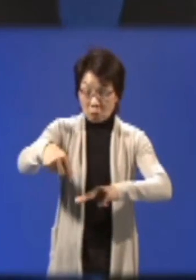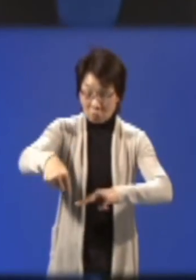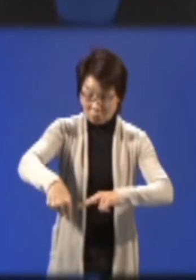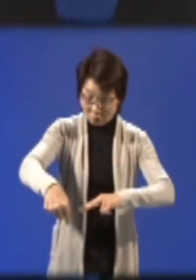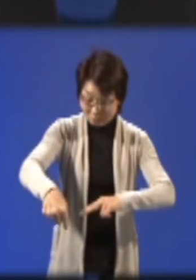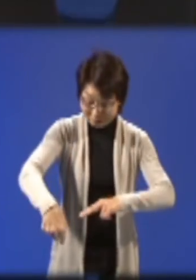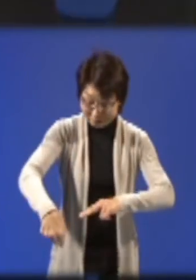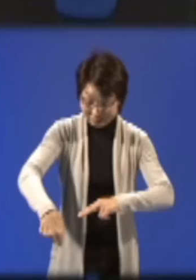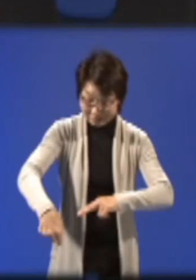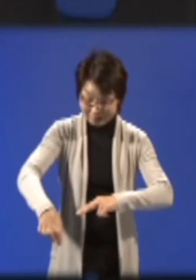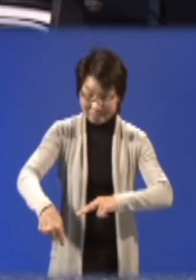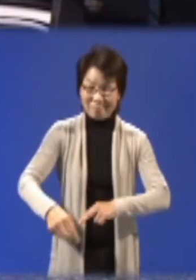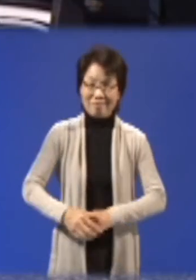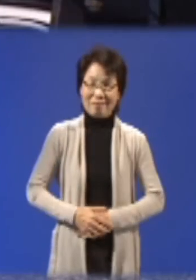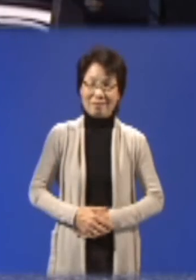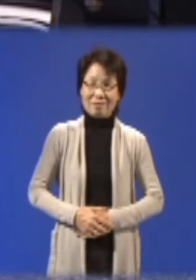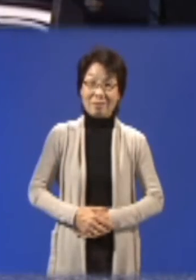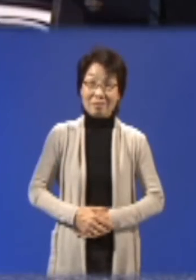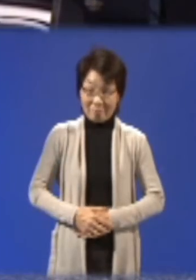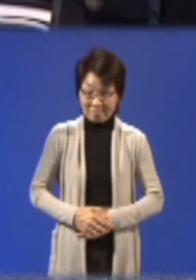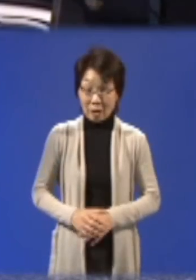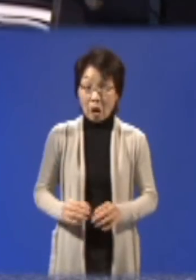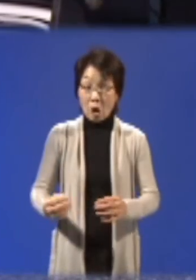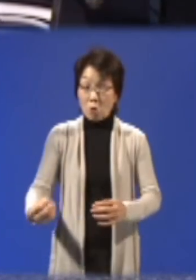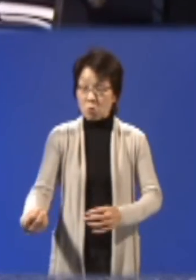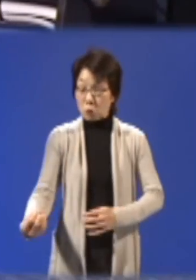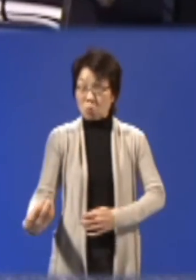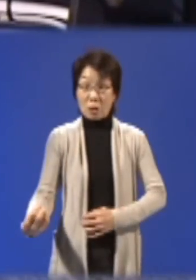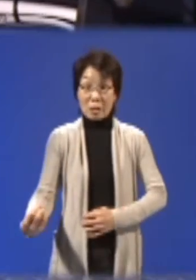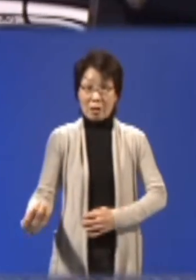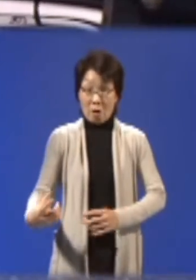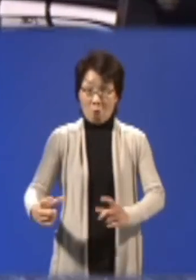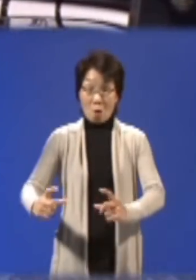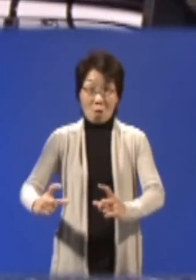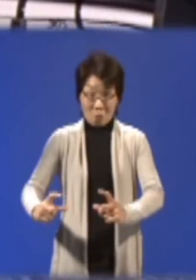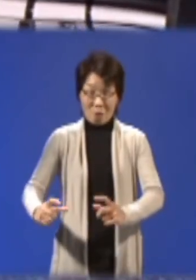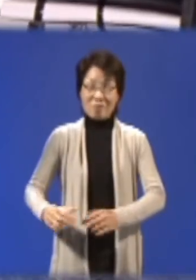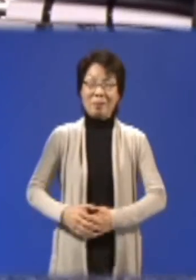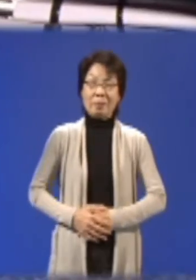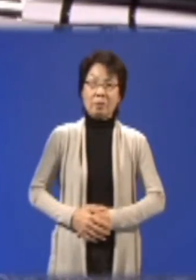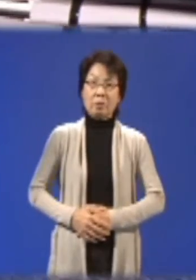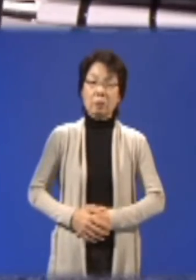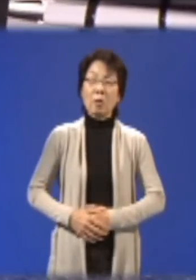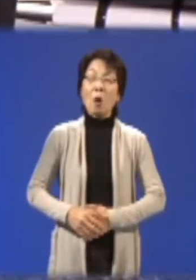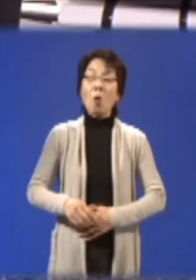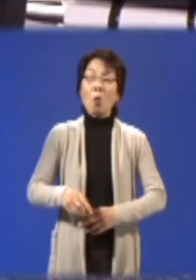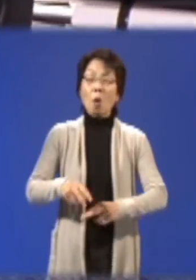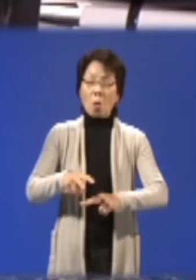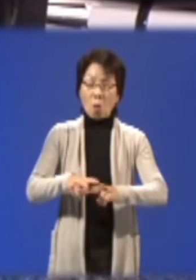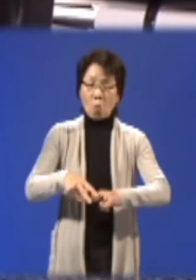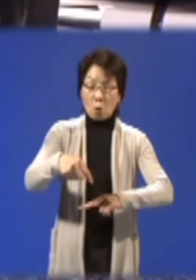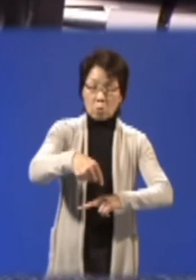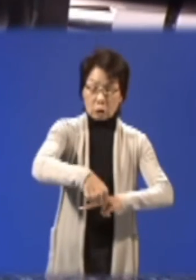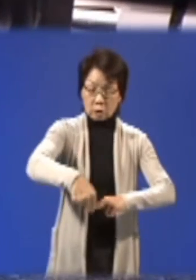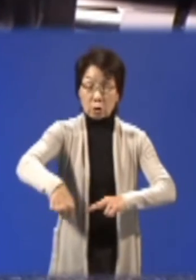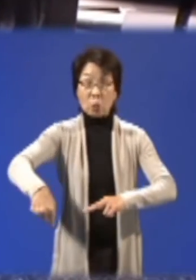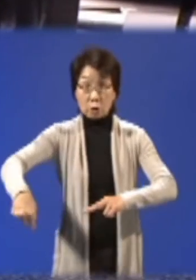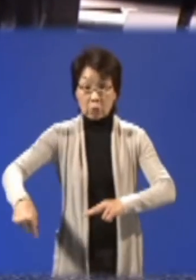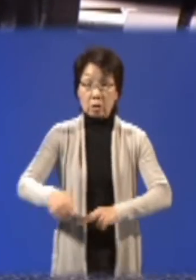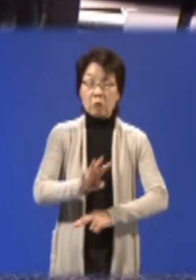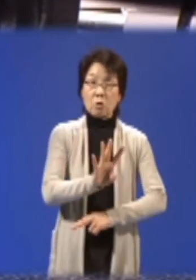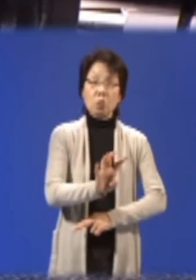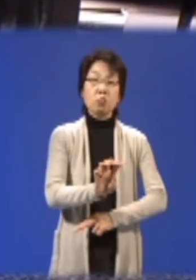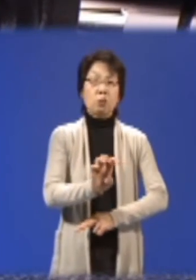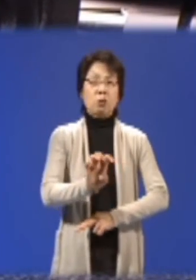か。 え、あ、スピーカーですか。 そうなんです。このプラネタリウムには座席の下に